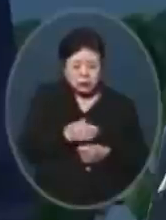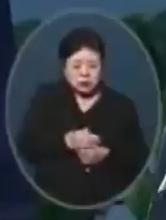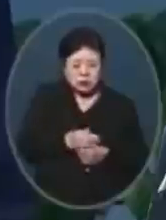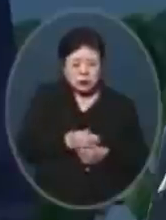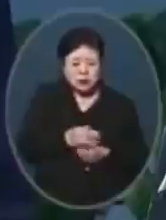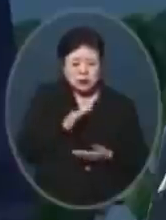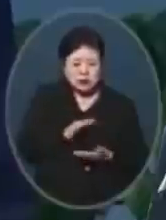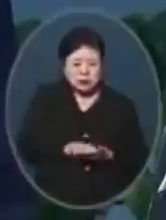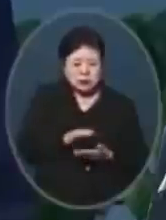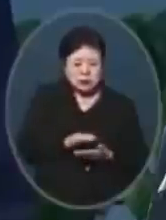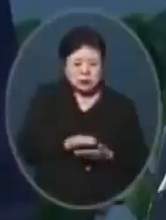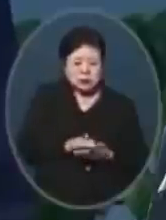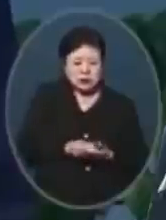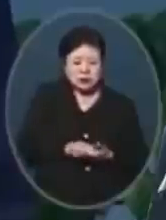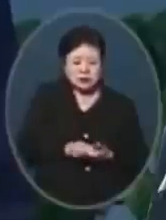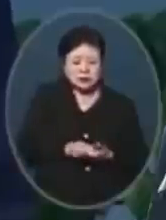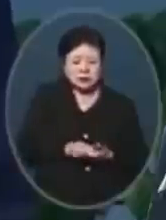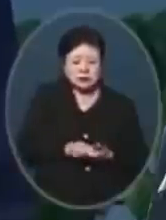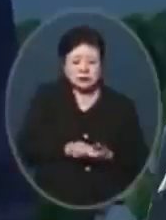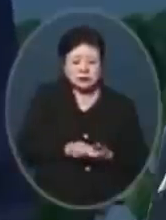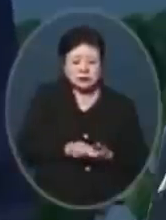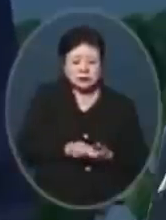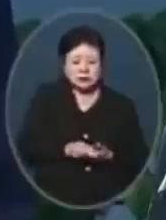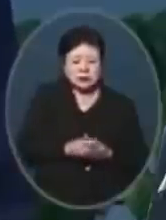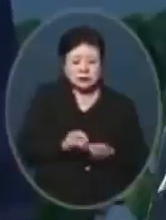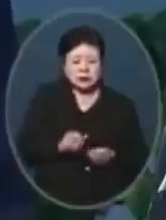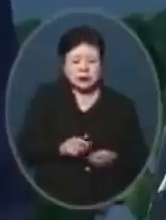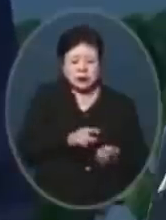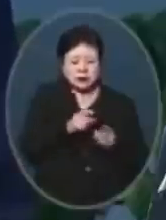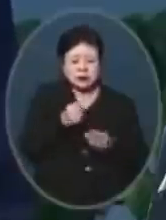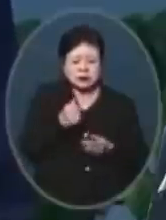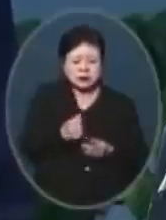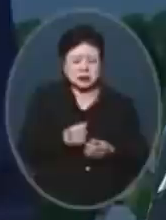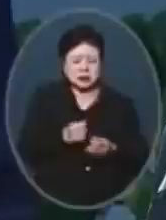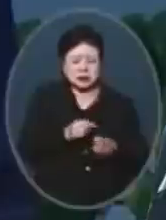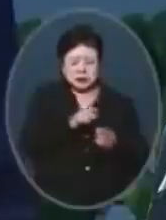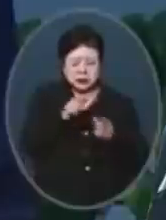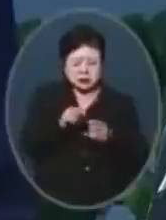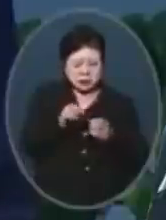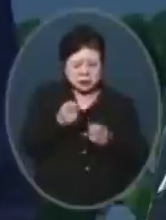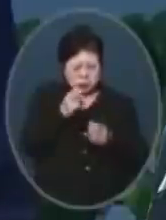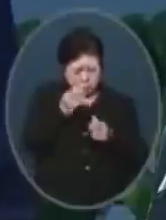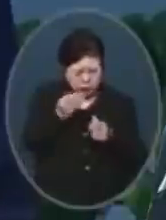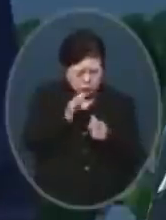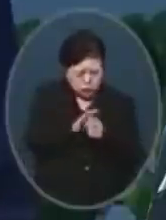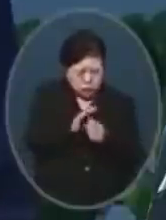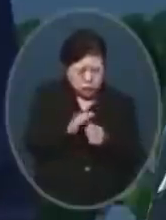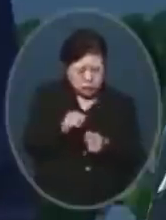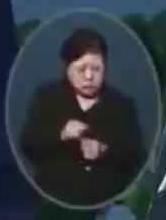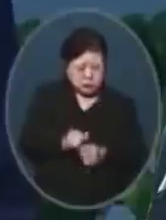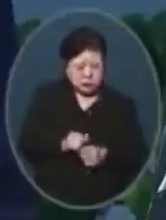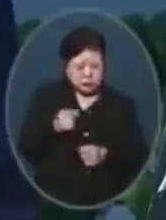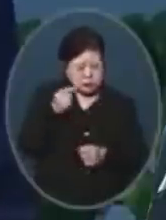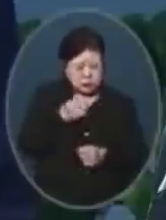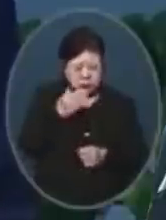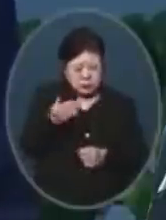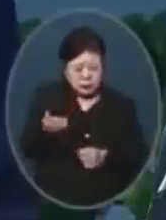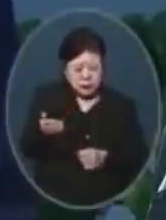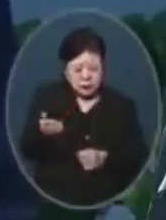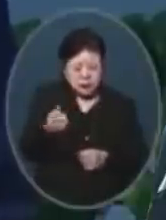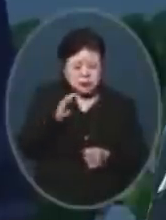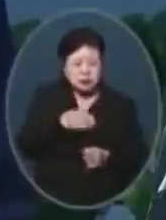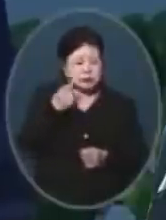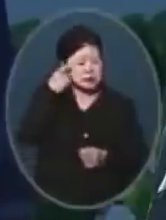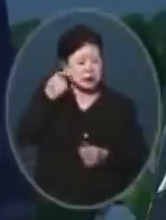뜨겁게 현지 이 땅에 살 동안에 돌봐주신다고 생각하지 않은 것은